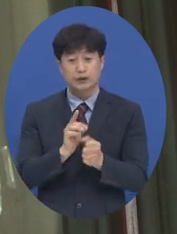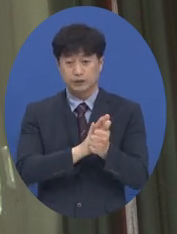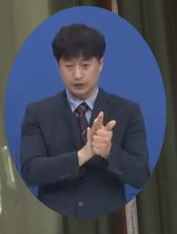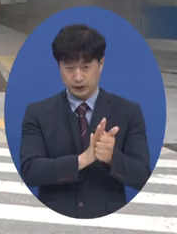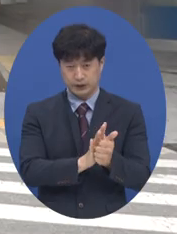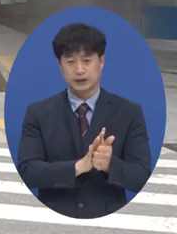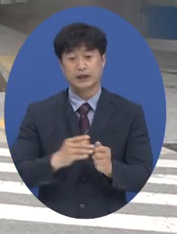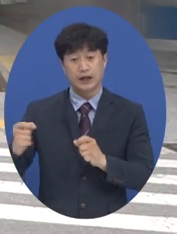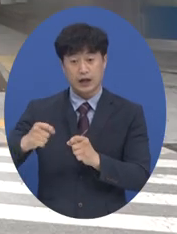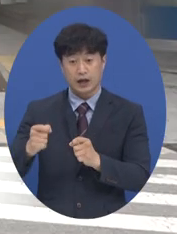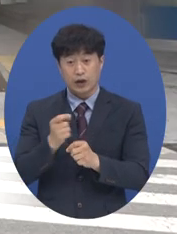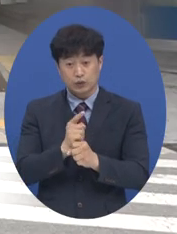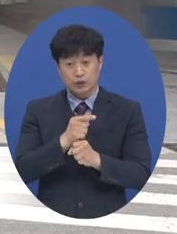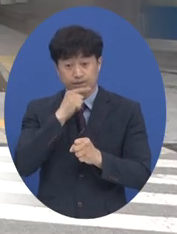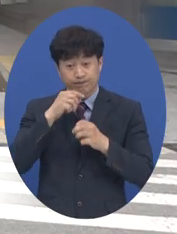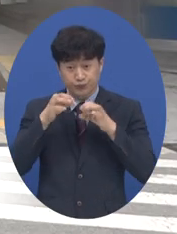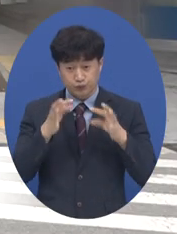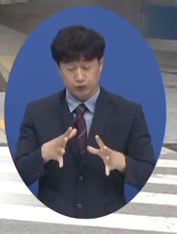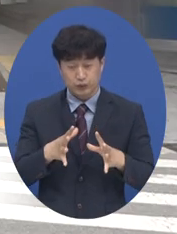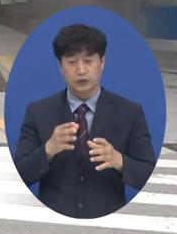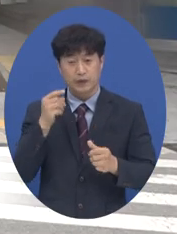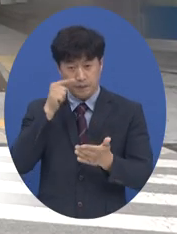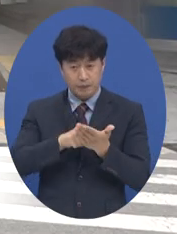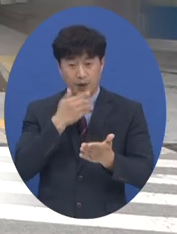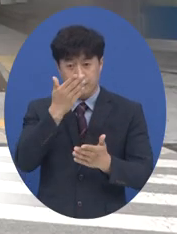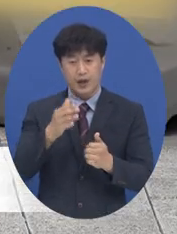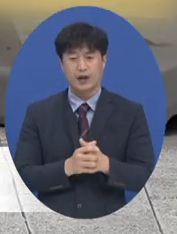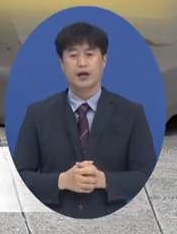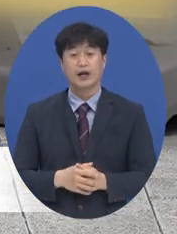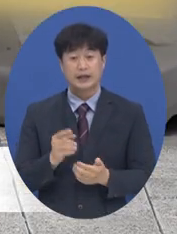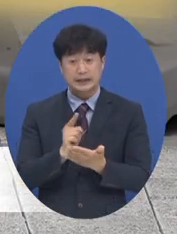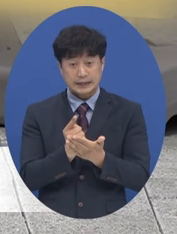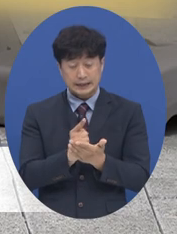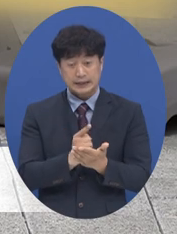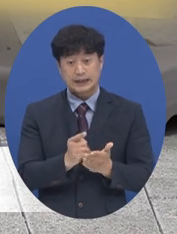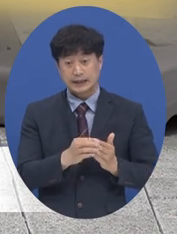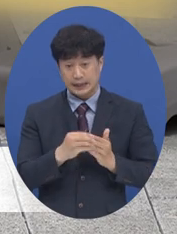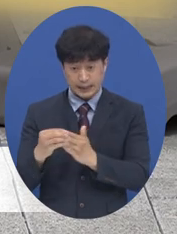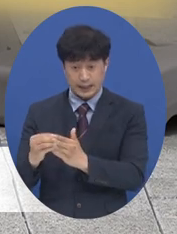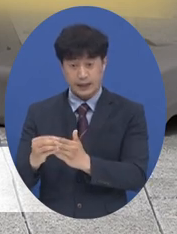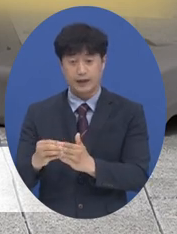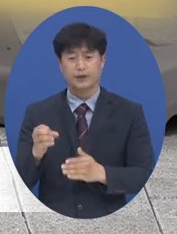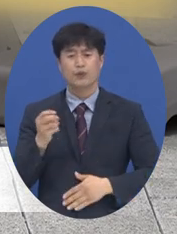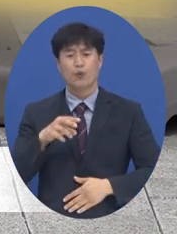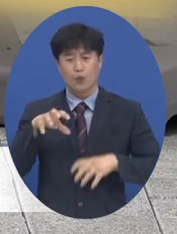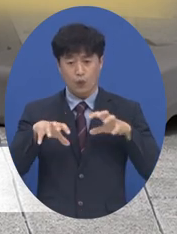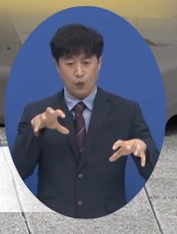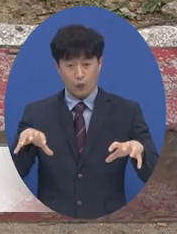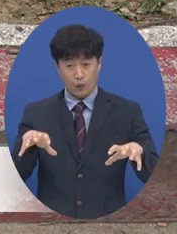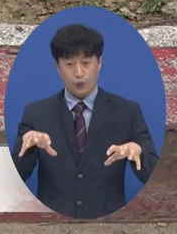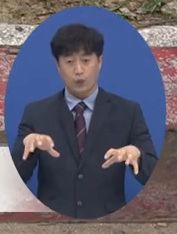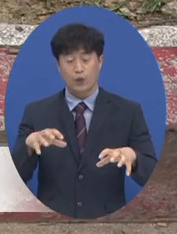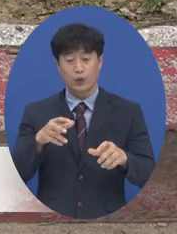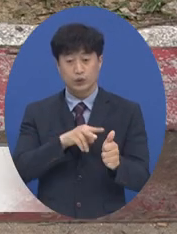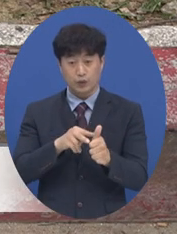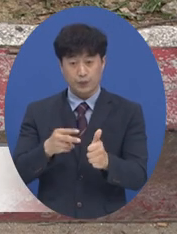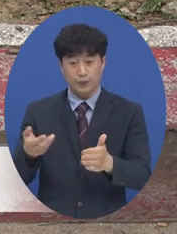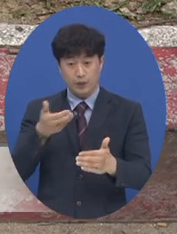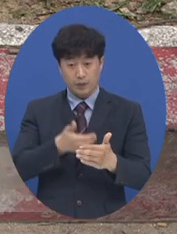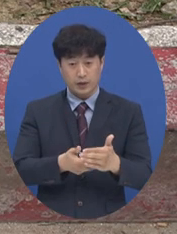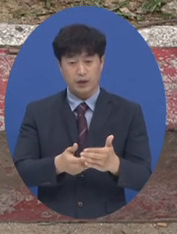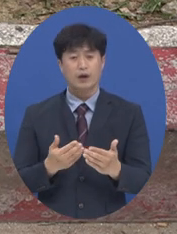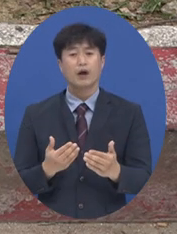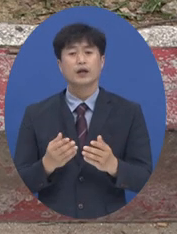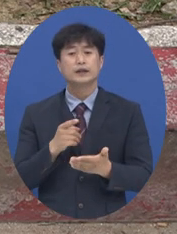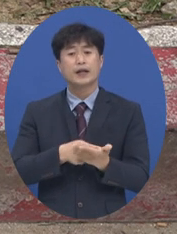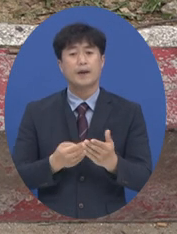있습니다. 소화전 길 안내 서비스와 경기도 소방 용수시설 2만 9천여 곳에 대한 위치 정보를 탑재해 재난 상황이 발생할